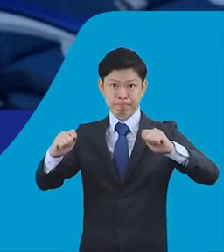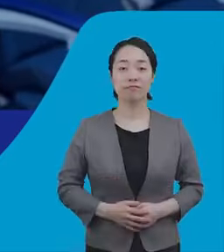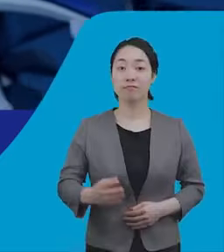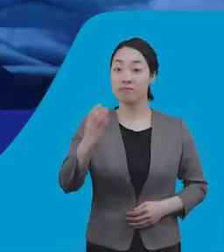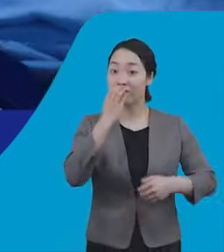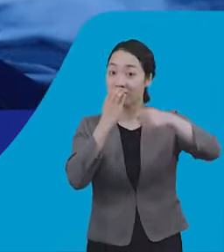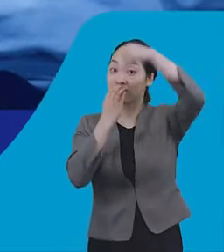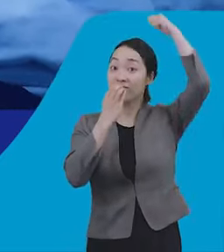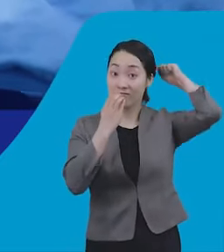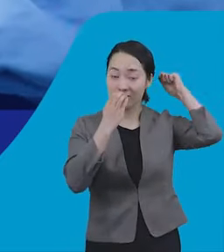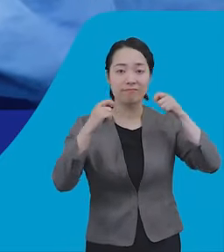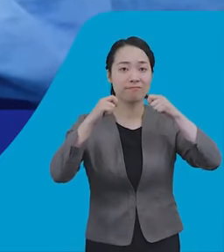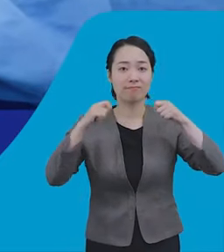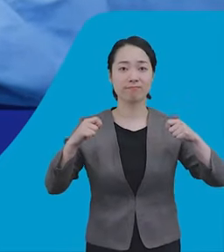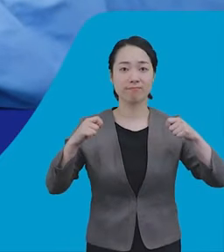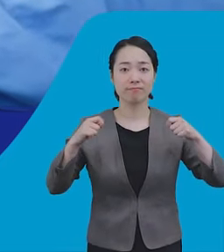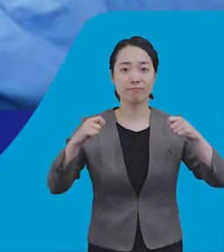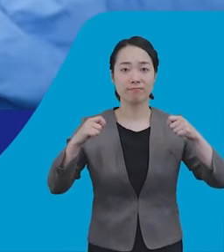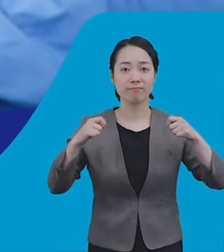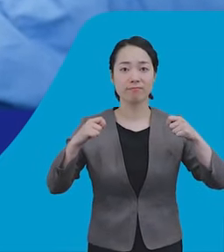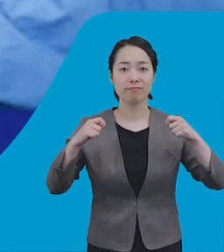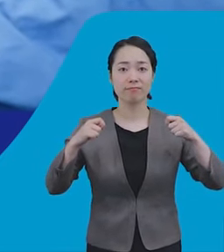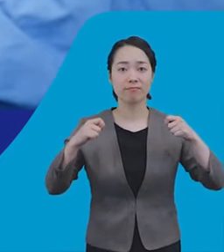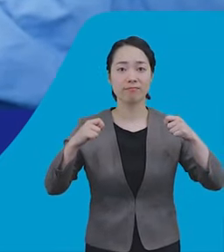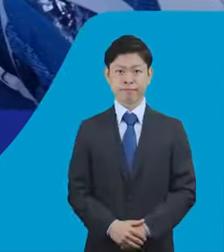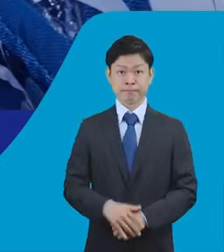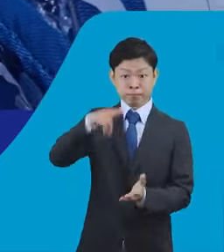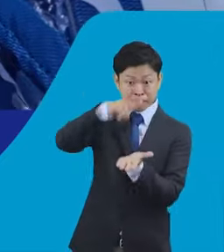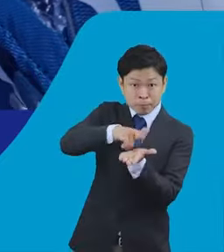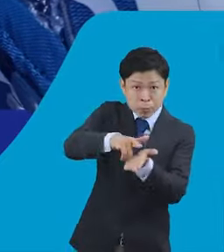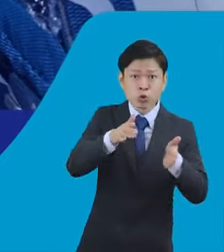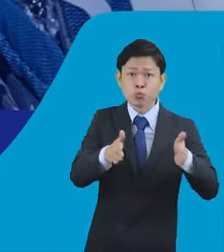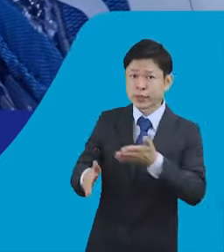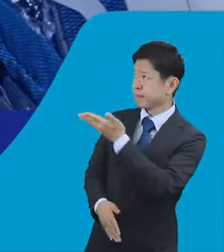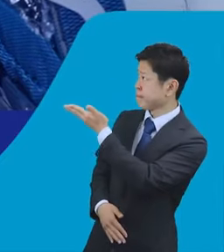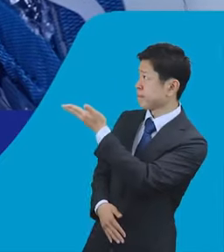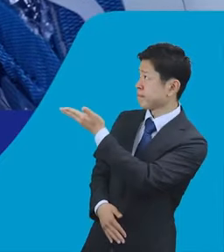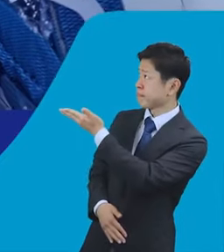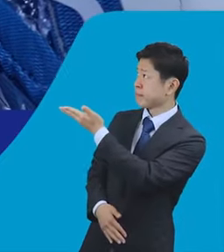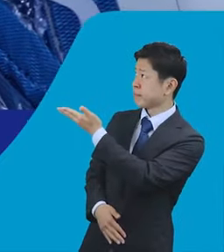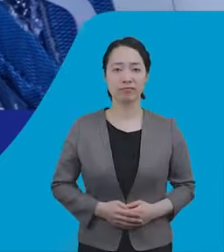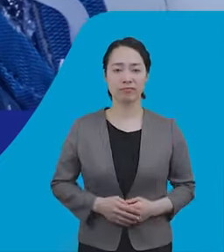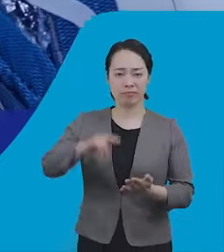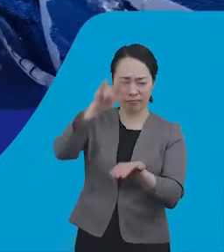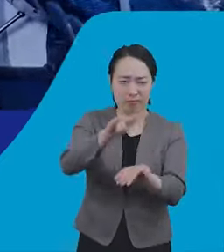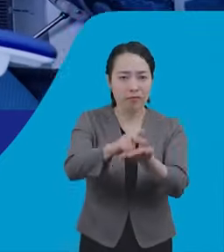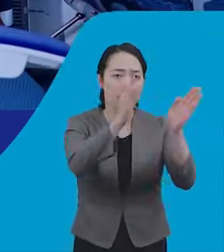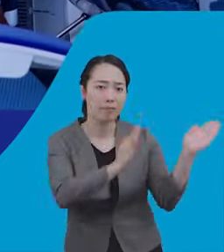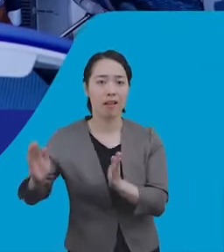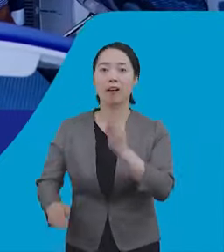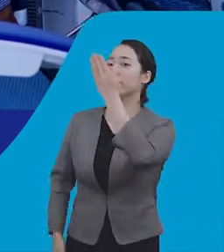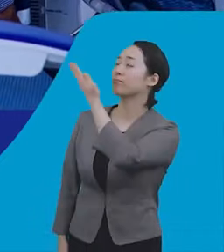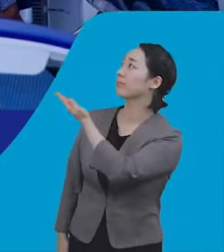します。 Put the elastic band over your head and adjust it by pulling the ends. 衝撃に備える姿勢をとります。 In an